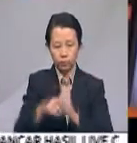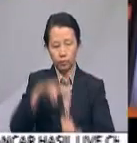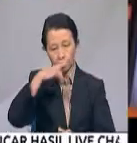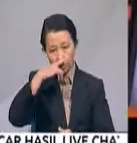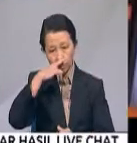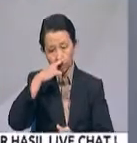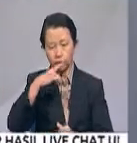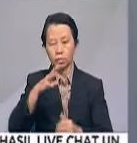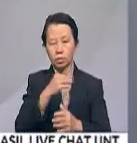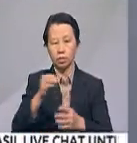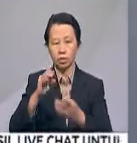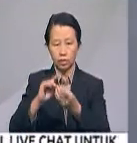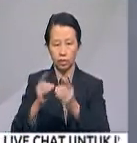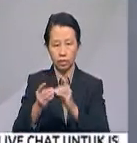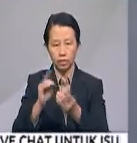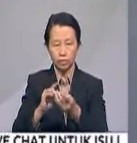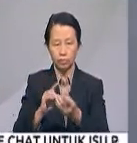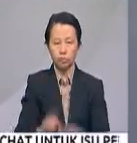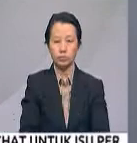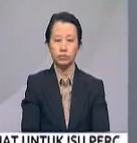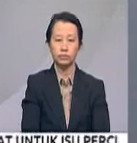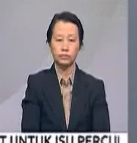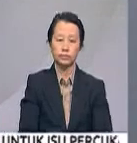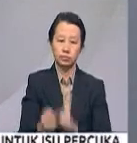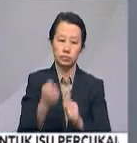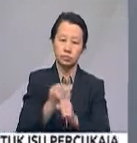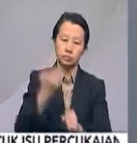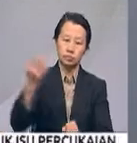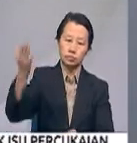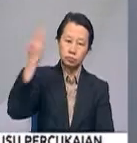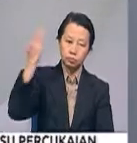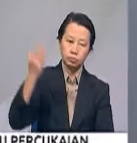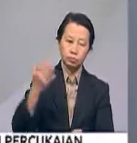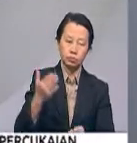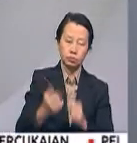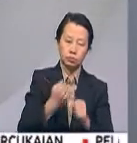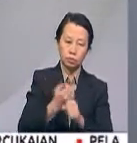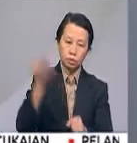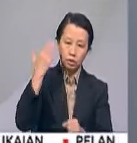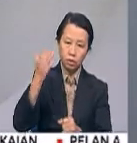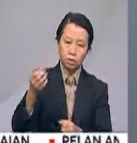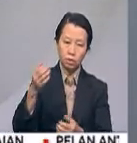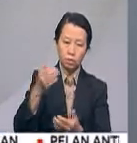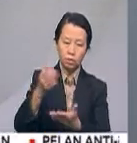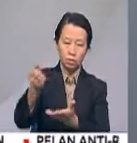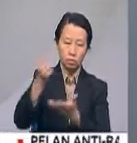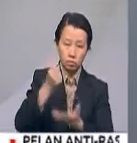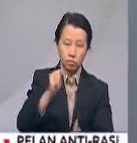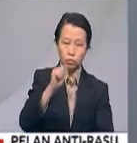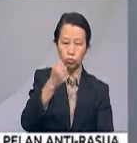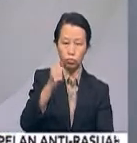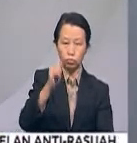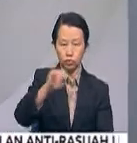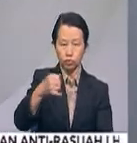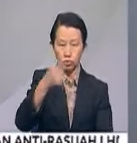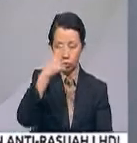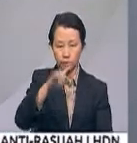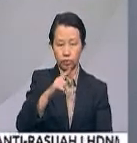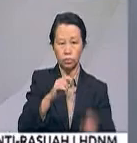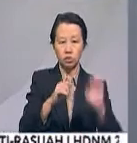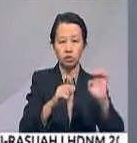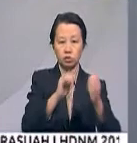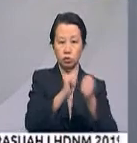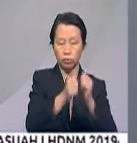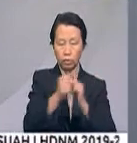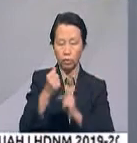seni digital. Pada tahun lepas ke tahun ni, sebelum ni tahun lepas peruntukan tu lebih pada 10 juta tapi lebih kepada e-sport.